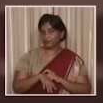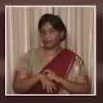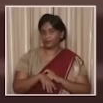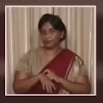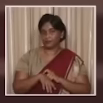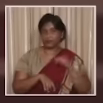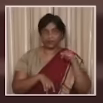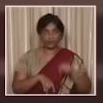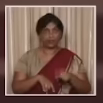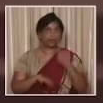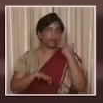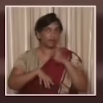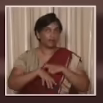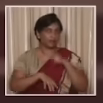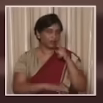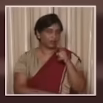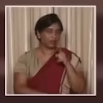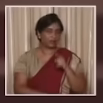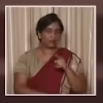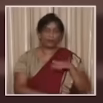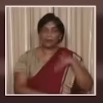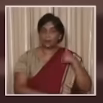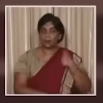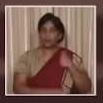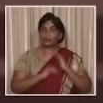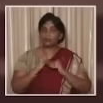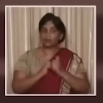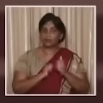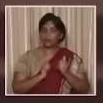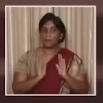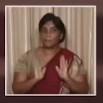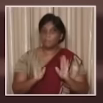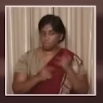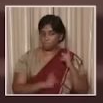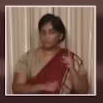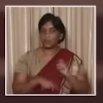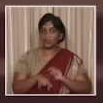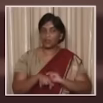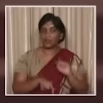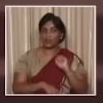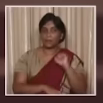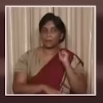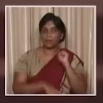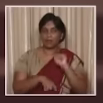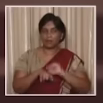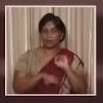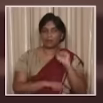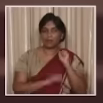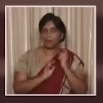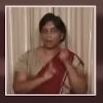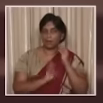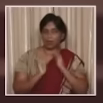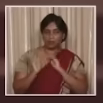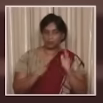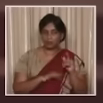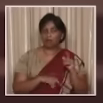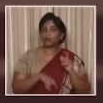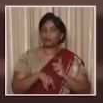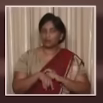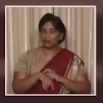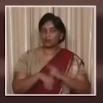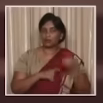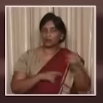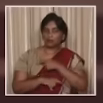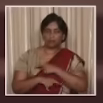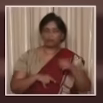කරනවා. මේ වෙනකොට මූලික වැඩකටයුතු ආරම්භයේදීම විනාඩි 50කට වැඩි කාලයක් ගත වෙලා තියෙනවා. ඒ කාලය